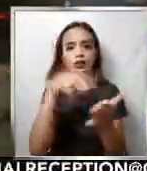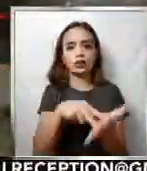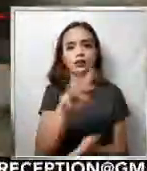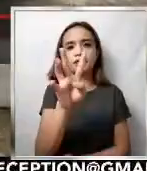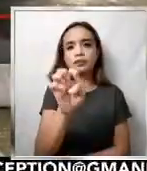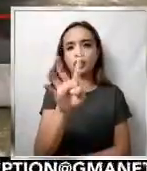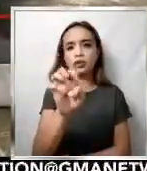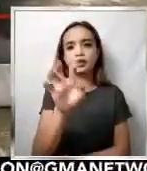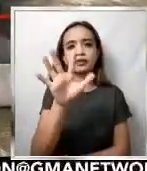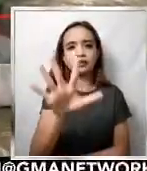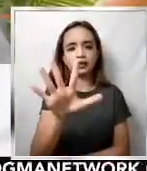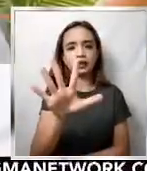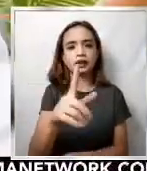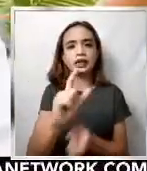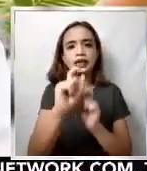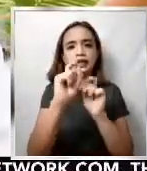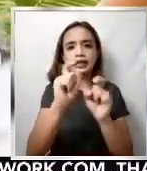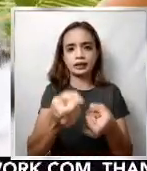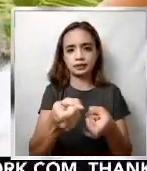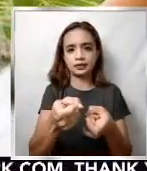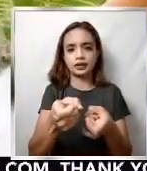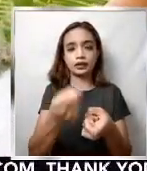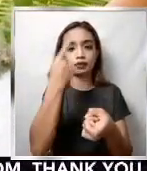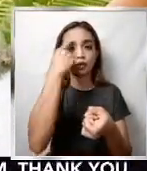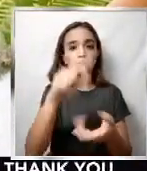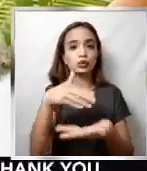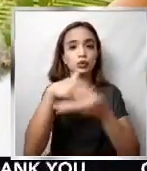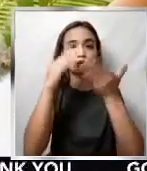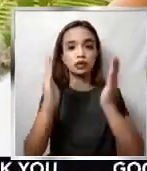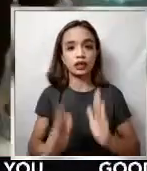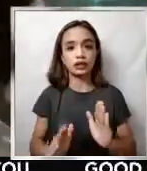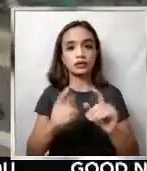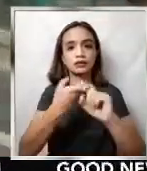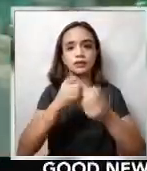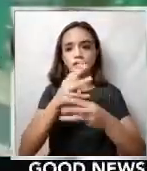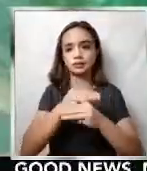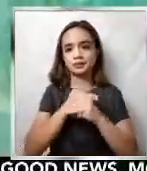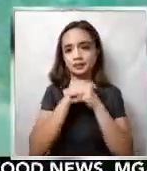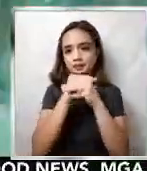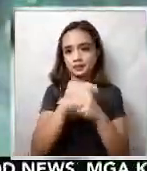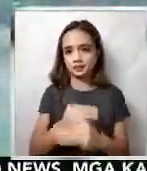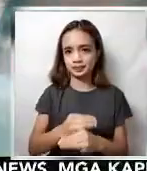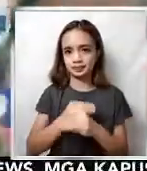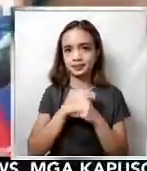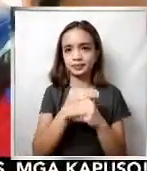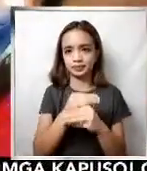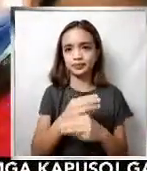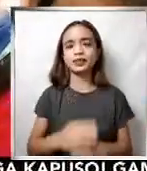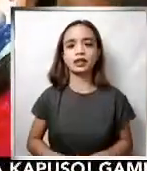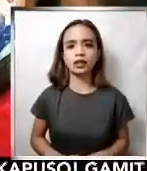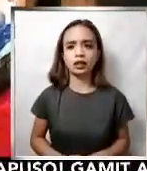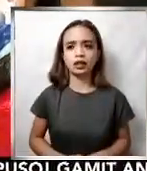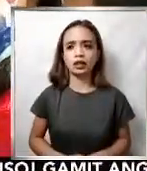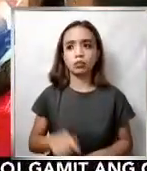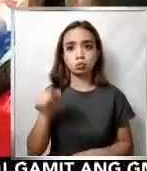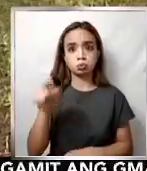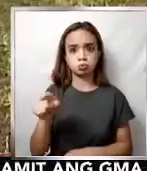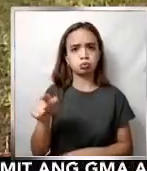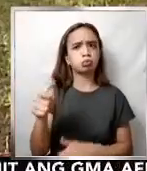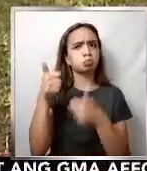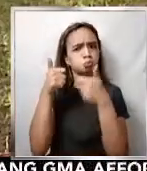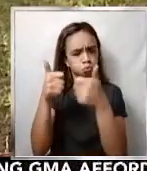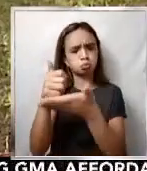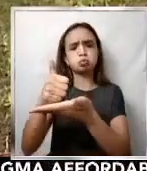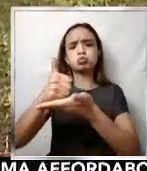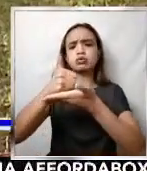2,405 na gift bags sa mga estudyante ng Masbate Province. Malaking tulong po at saka tuwa po sa kanila yung dala ninyo kasi